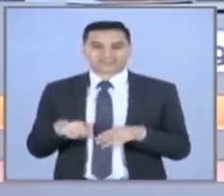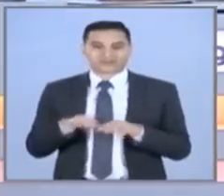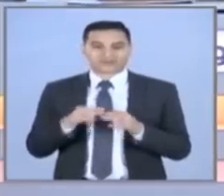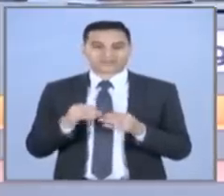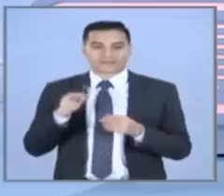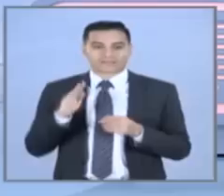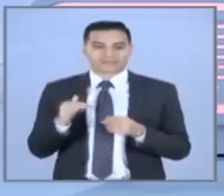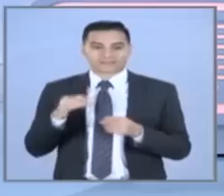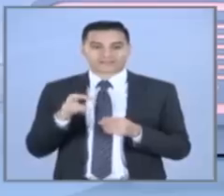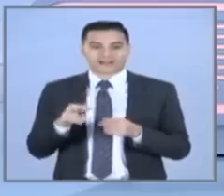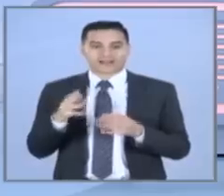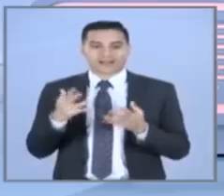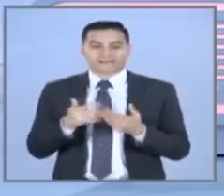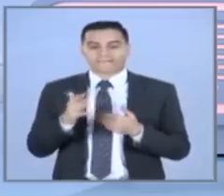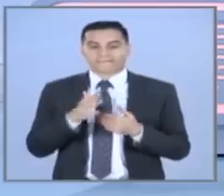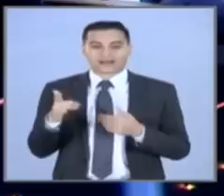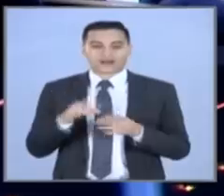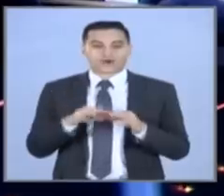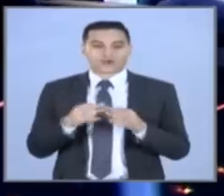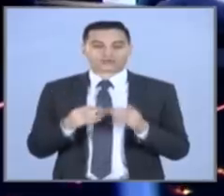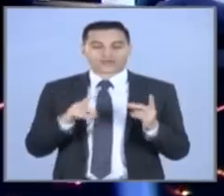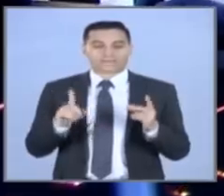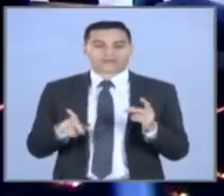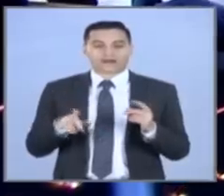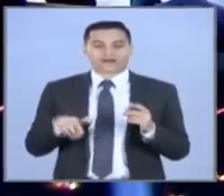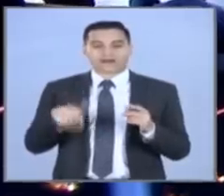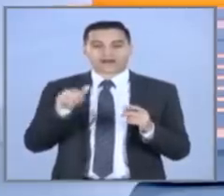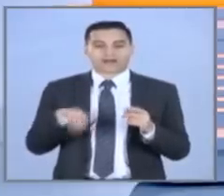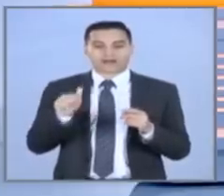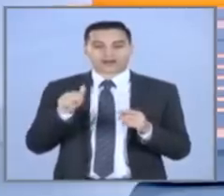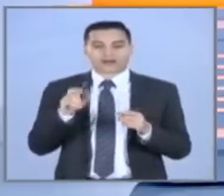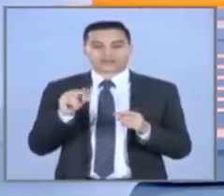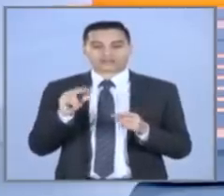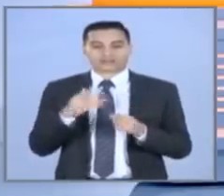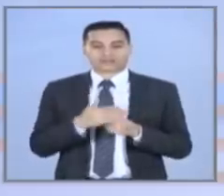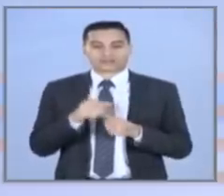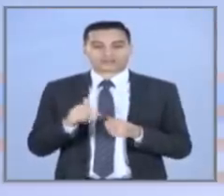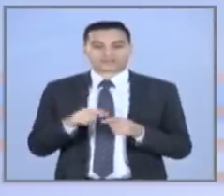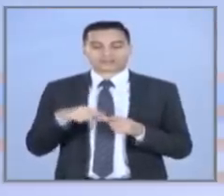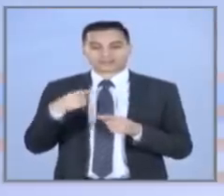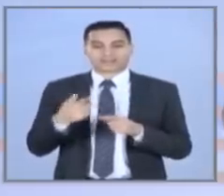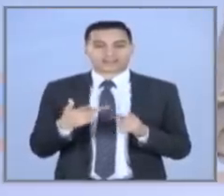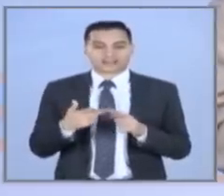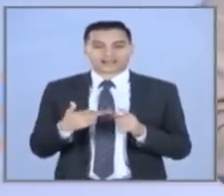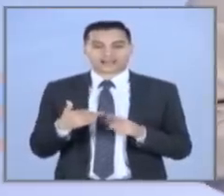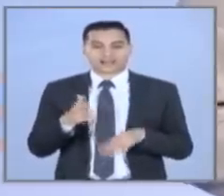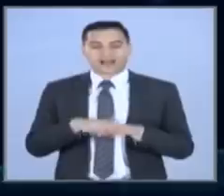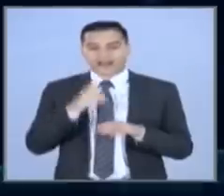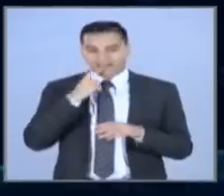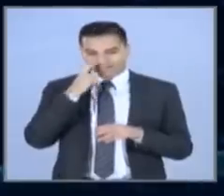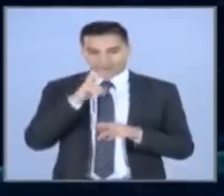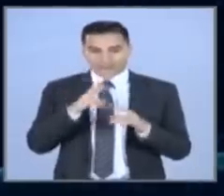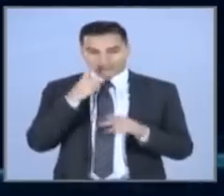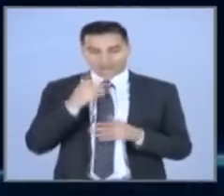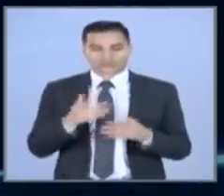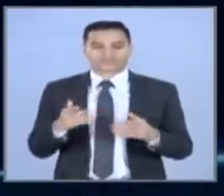مسيحة 100، عائلة برايا 20. ودلوقتي مع الفقرة الثالثة، فقرة الفنون.